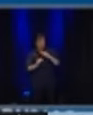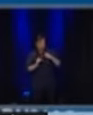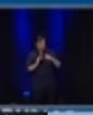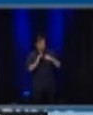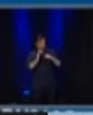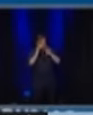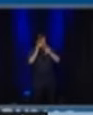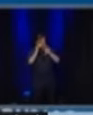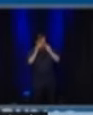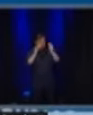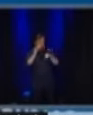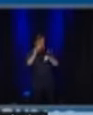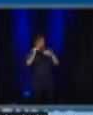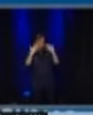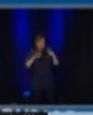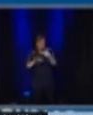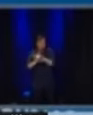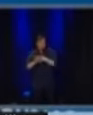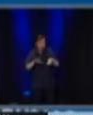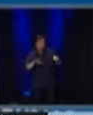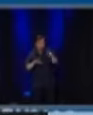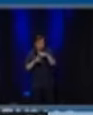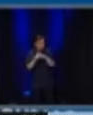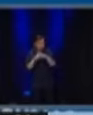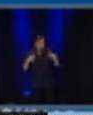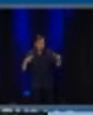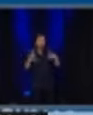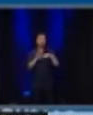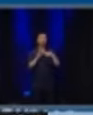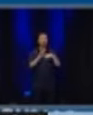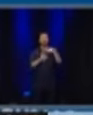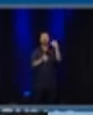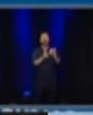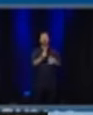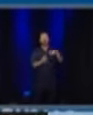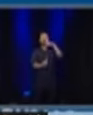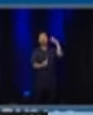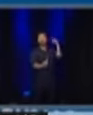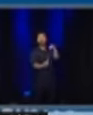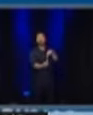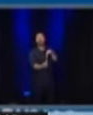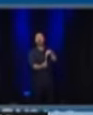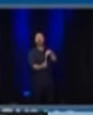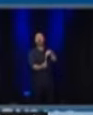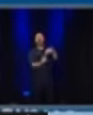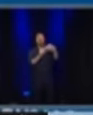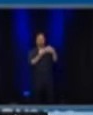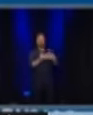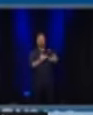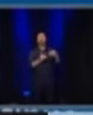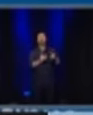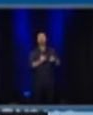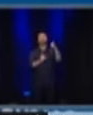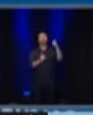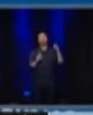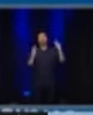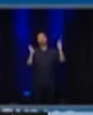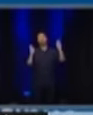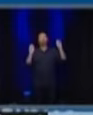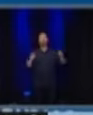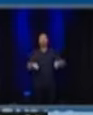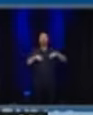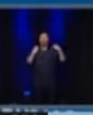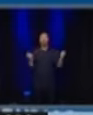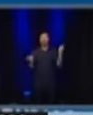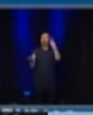là, on prévoit que c'est à fin août. Donc, à fin août, on va aller vers une vie beaucoup plus normale à partir de la